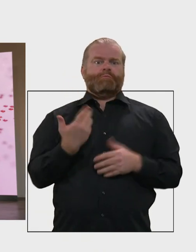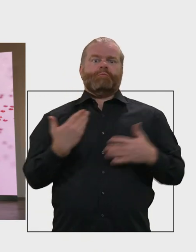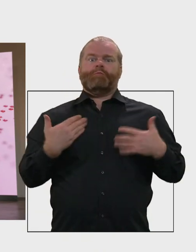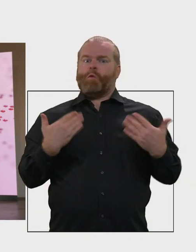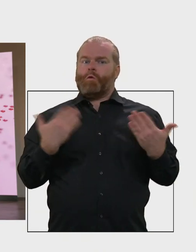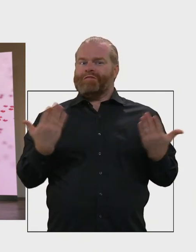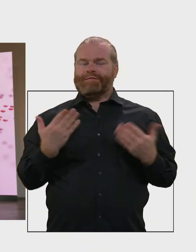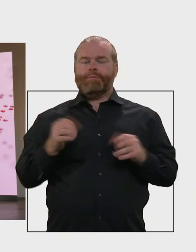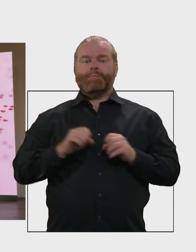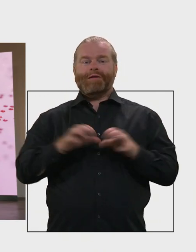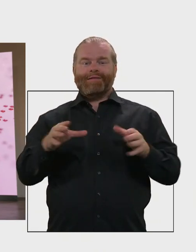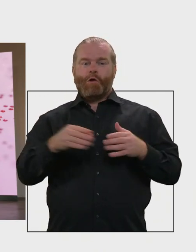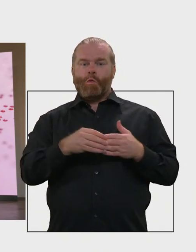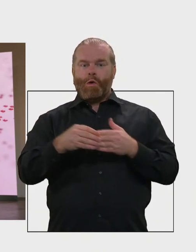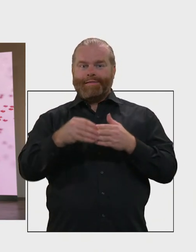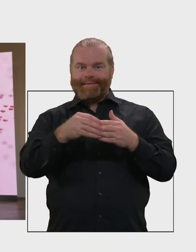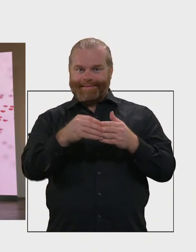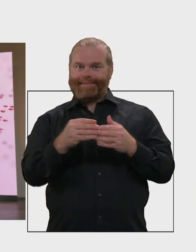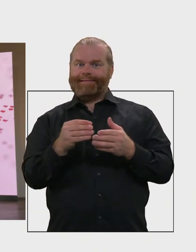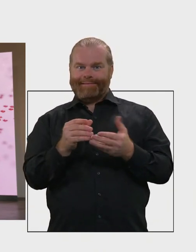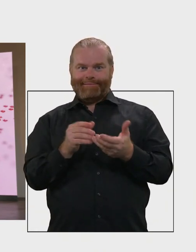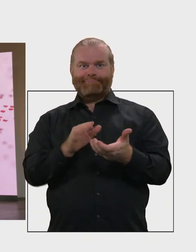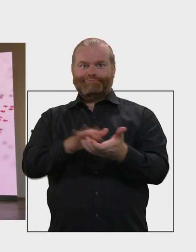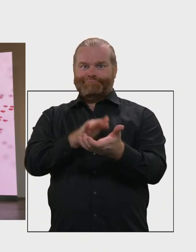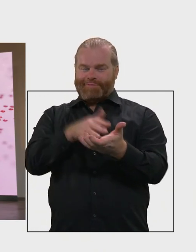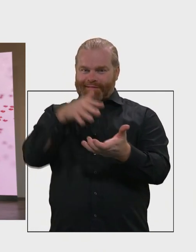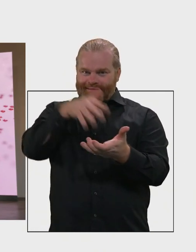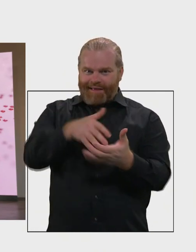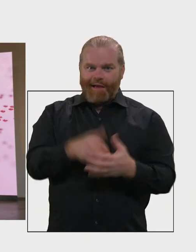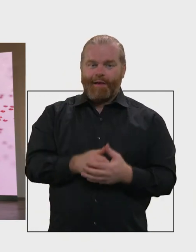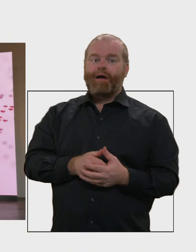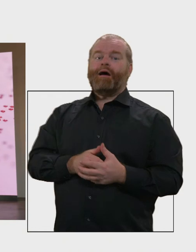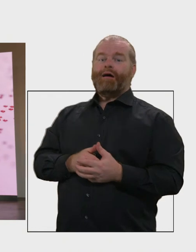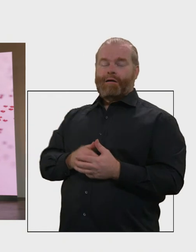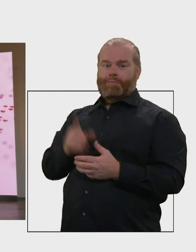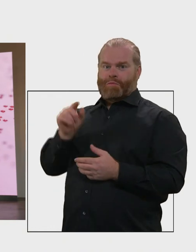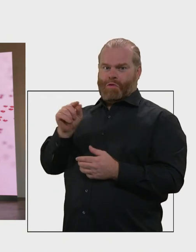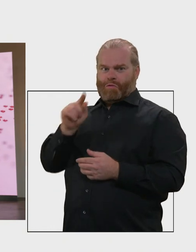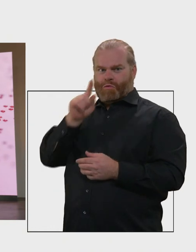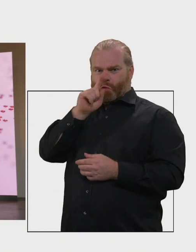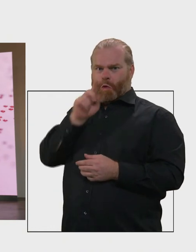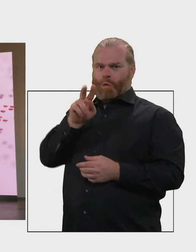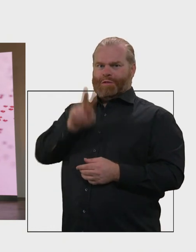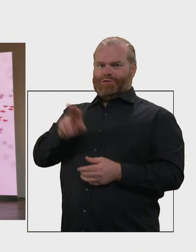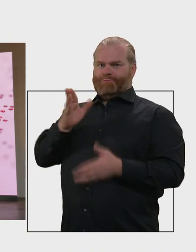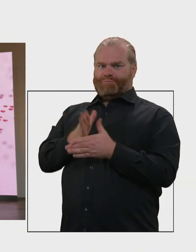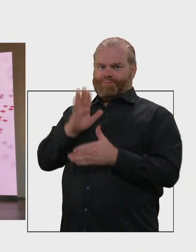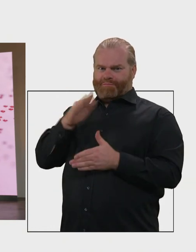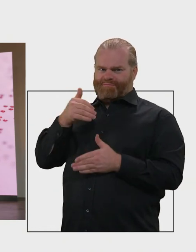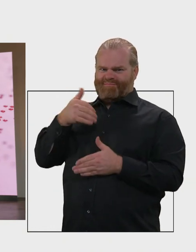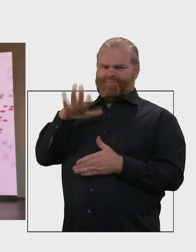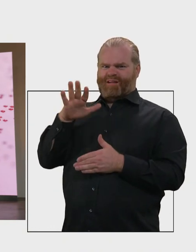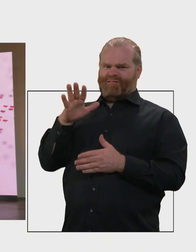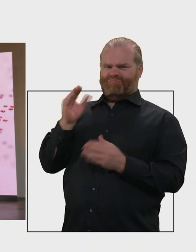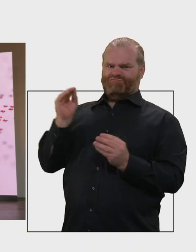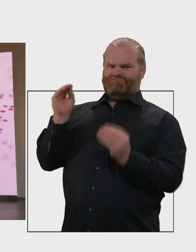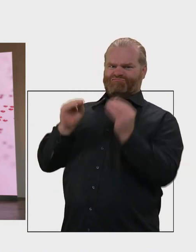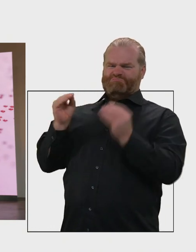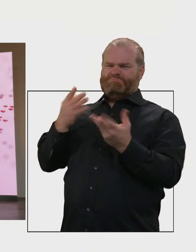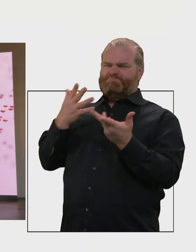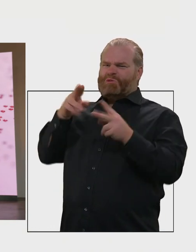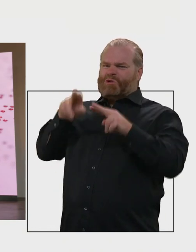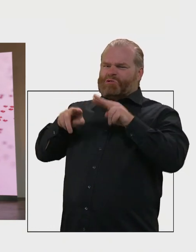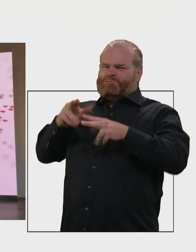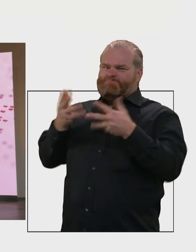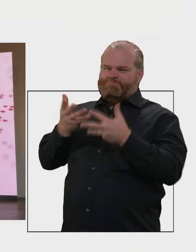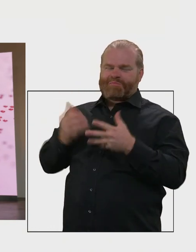wenn man das so sagen darf, was macht den Unterschied zu einem Museum? Ja, es ist definitiv mehr als ein Museum. Als Forum ist ja das Ziel,